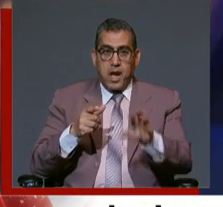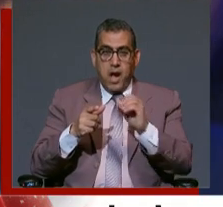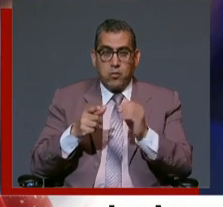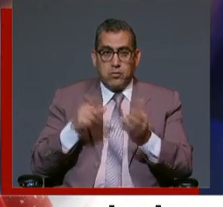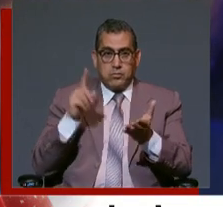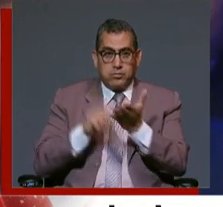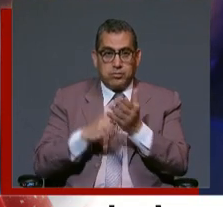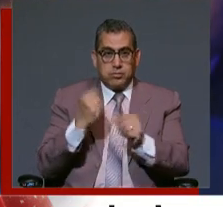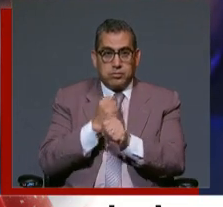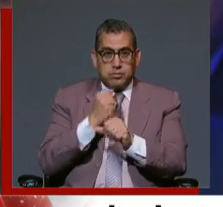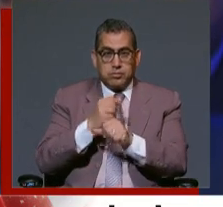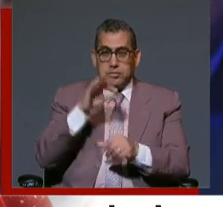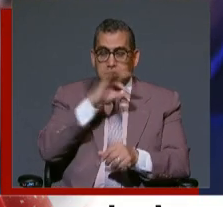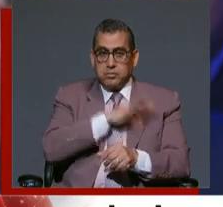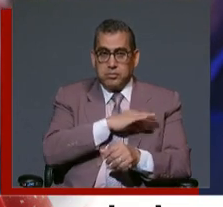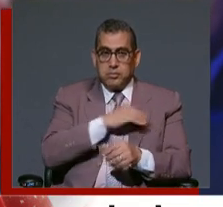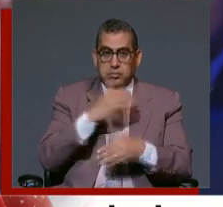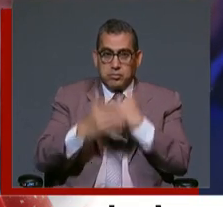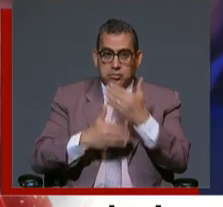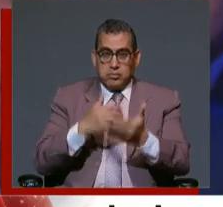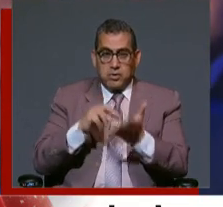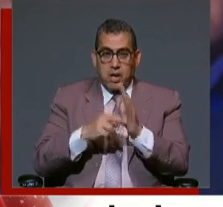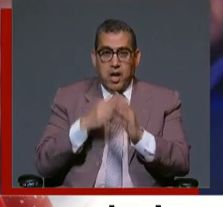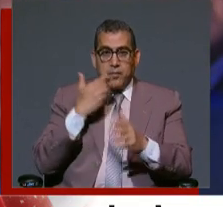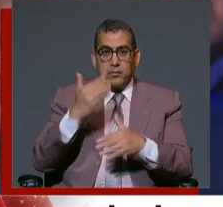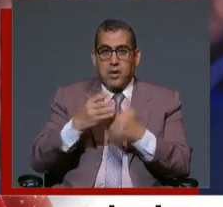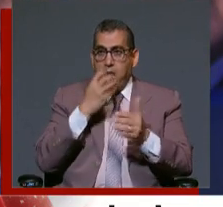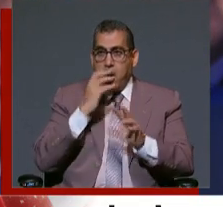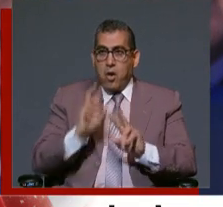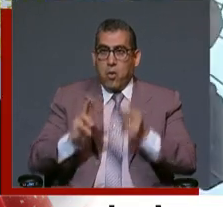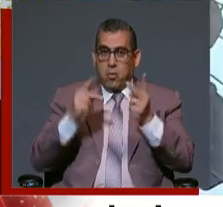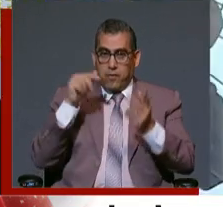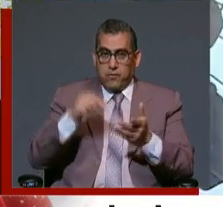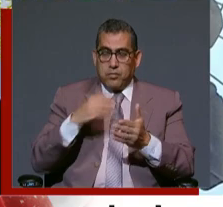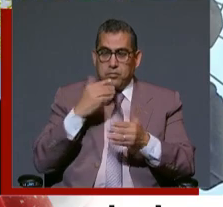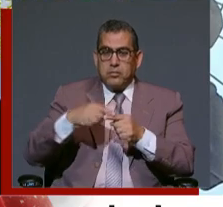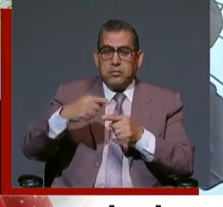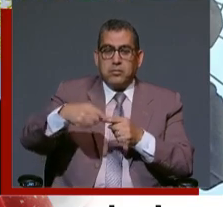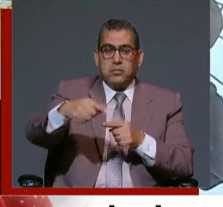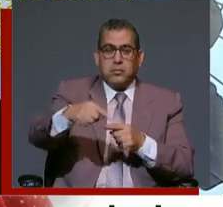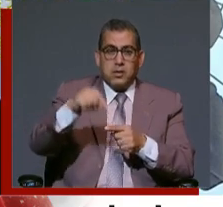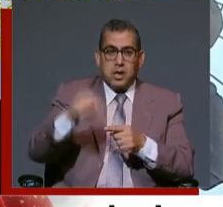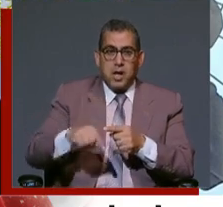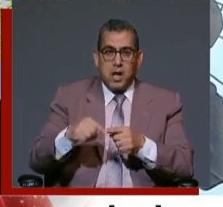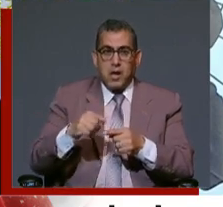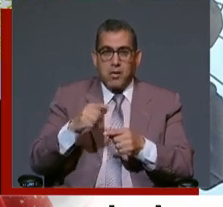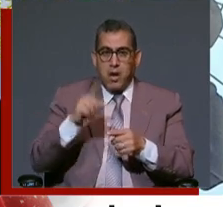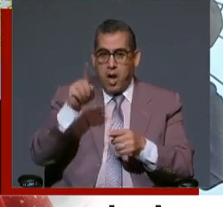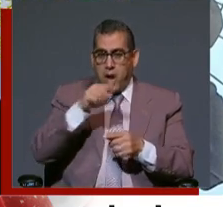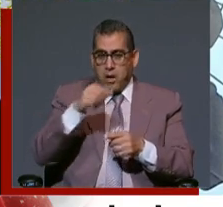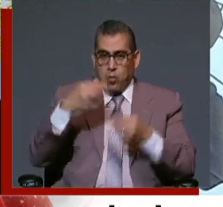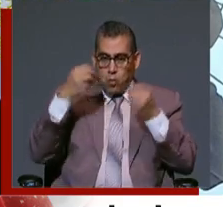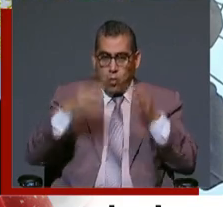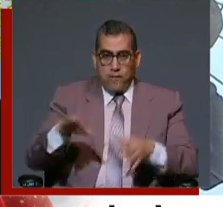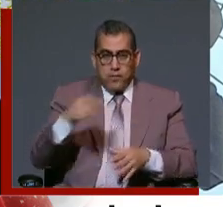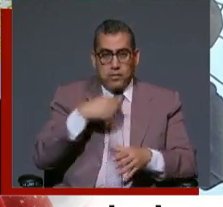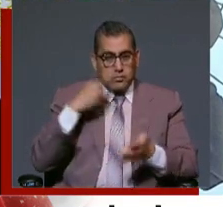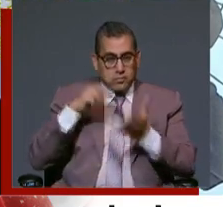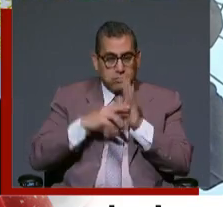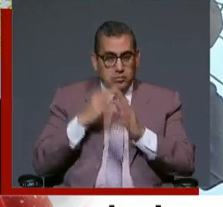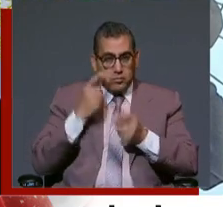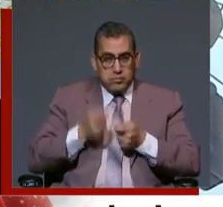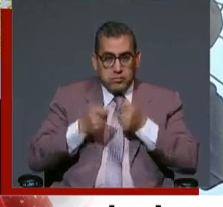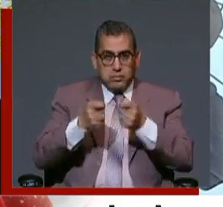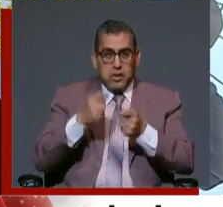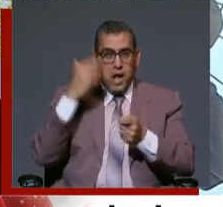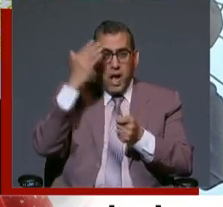يتم استغلالها في التصدي لتغيرات المناخية بتداعياتها السلبية. فقد أطلقنا التحالف المالي